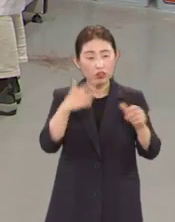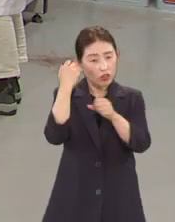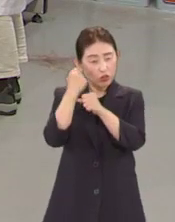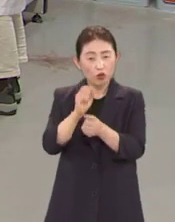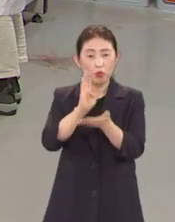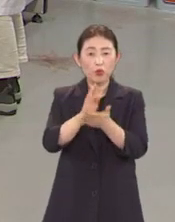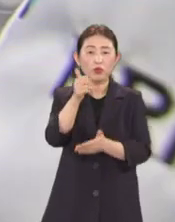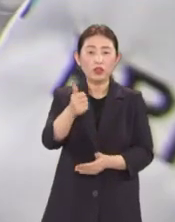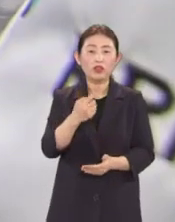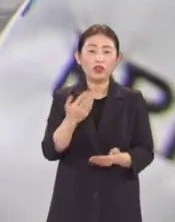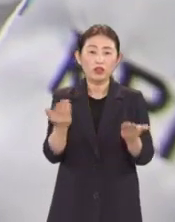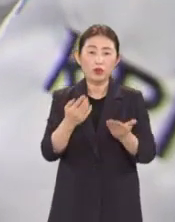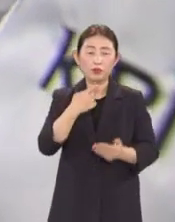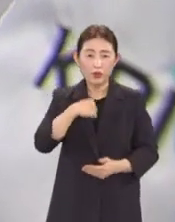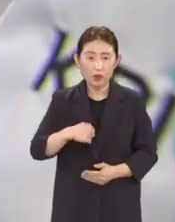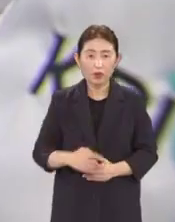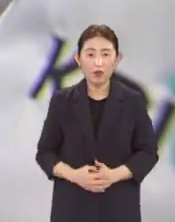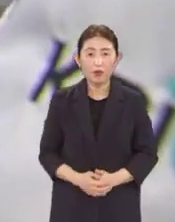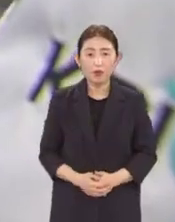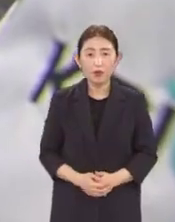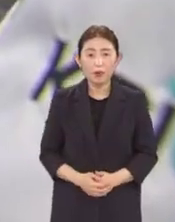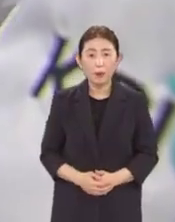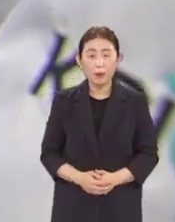연구 본부장 등을 지냈습니다